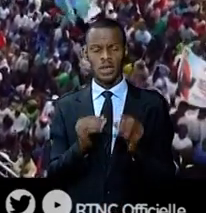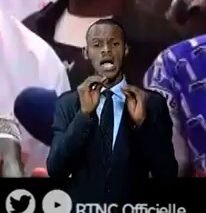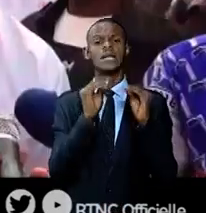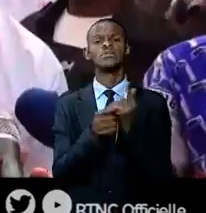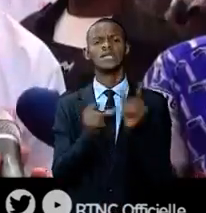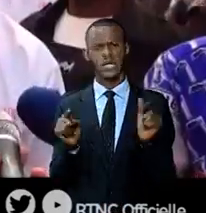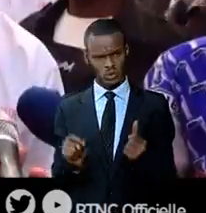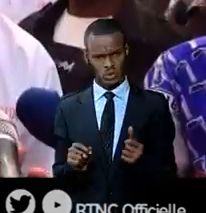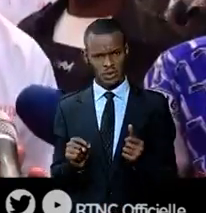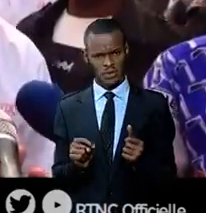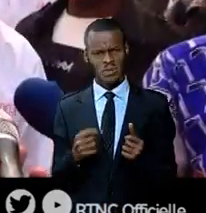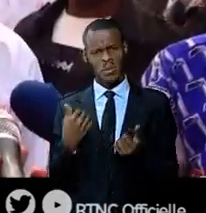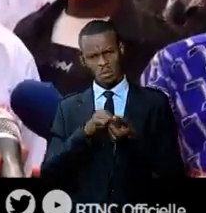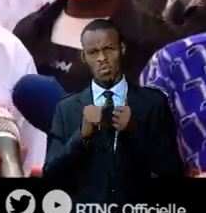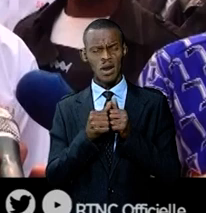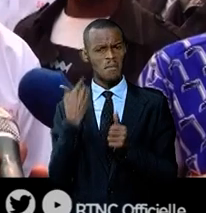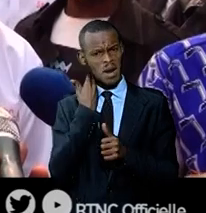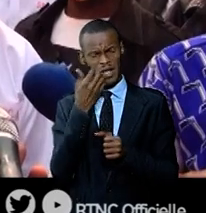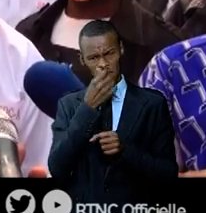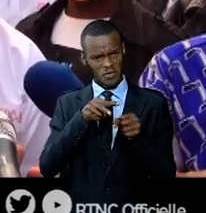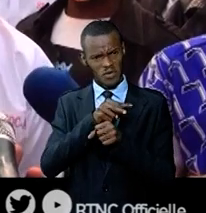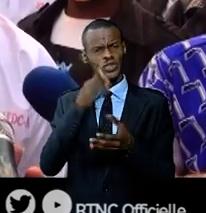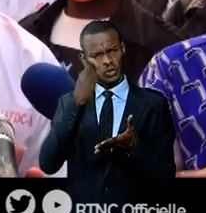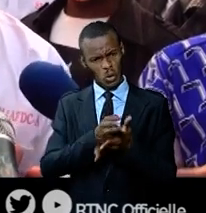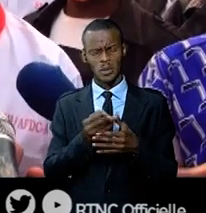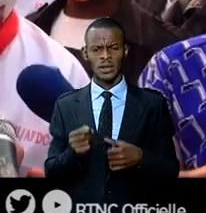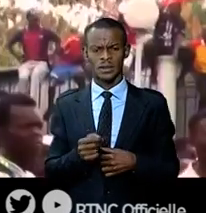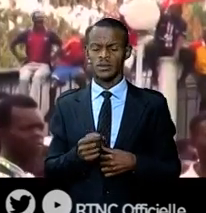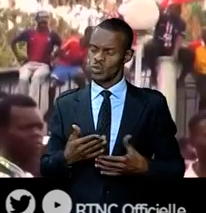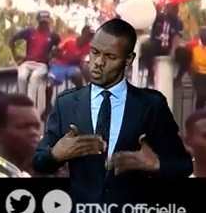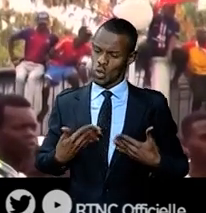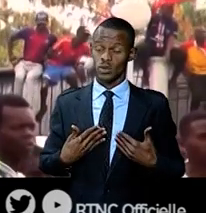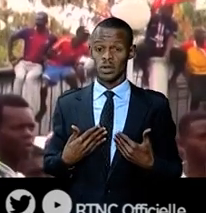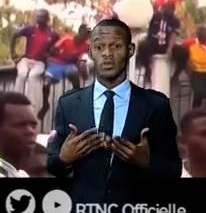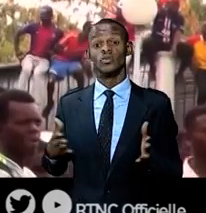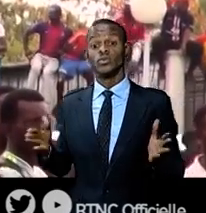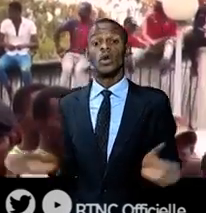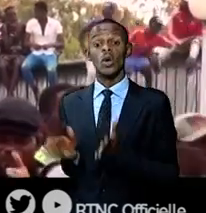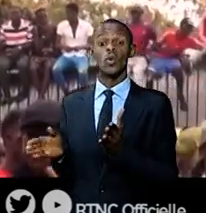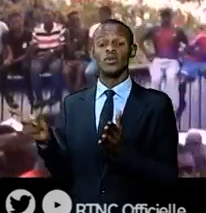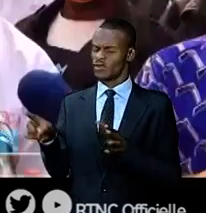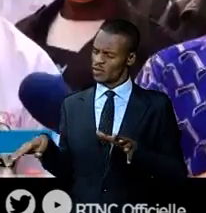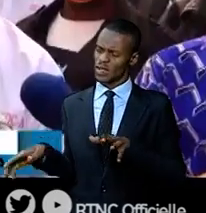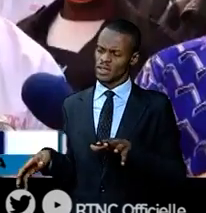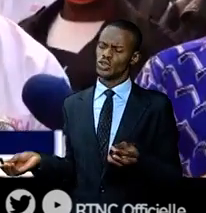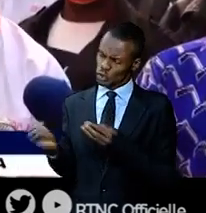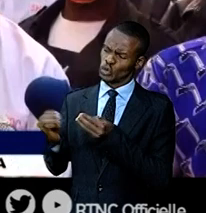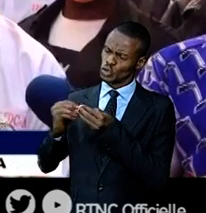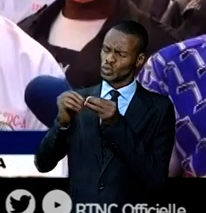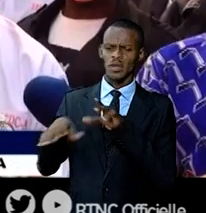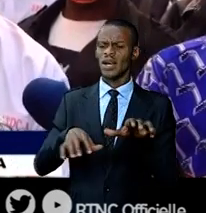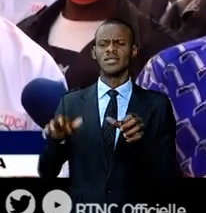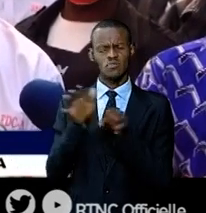la pandémie. Mais nous leur demandons de faire encore plus parce que la population attend le véritable